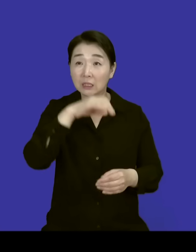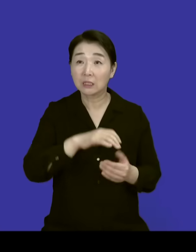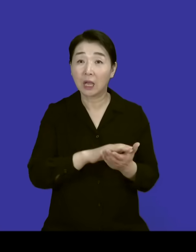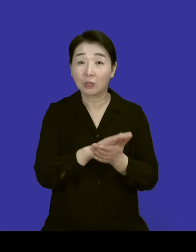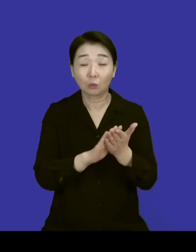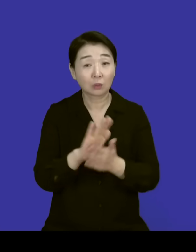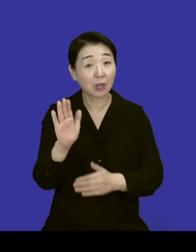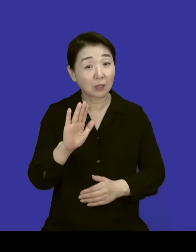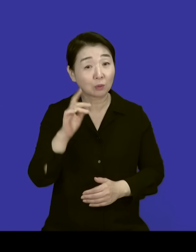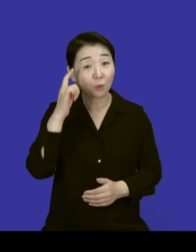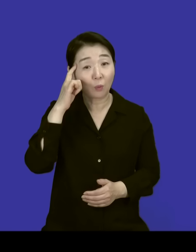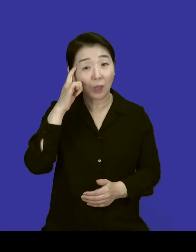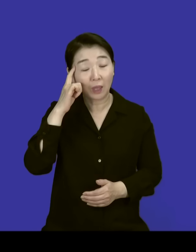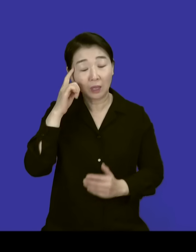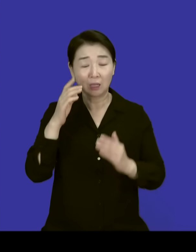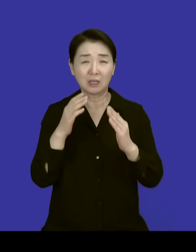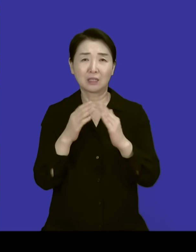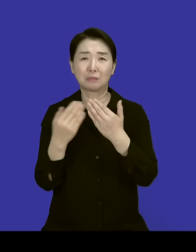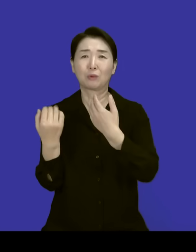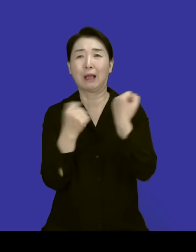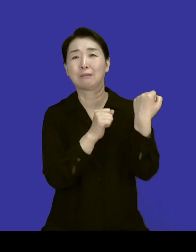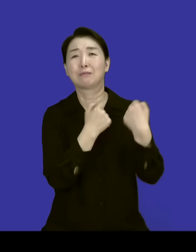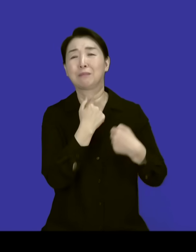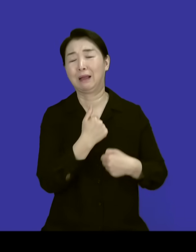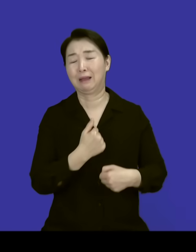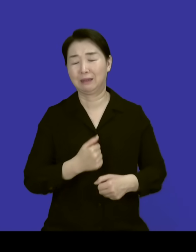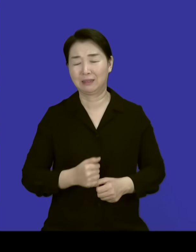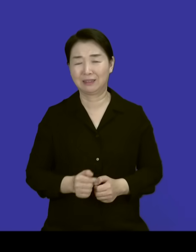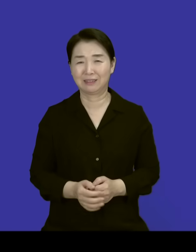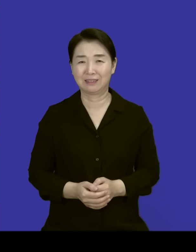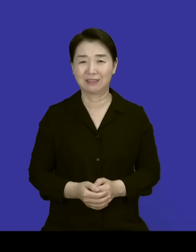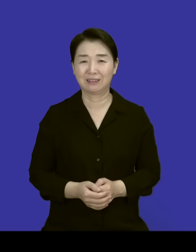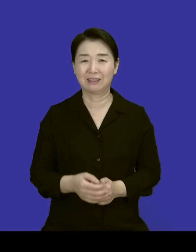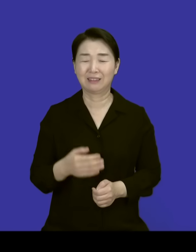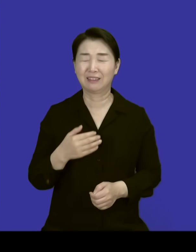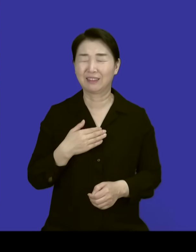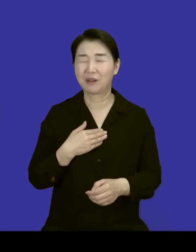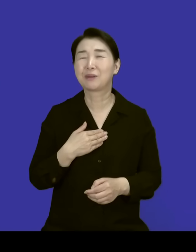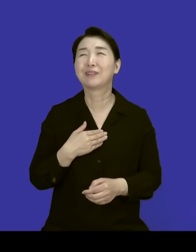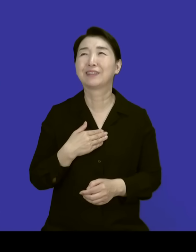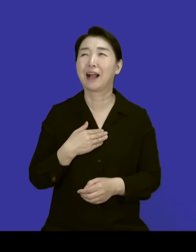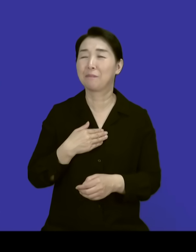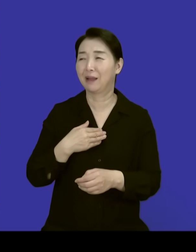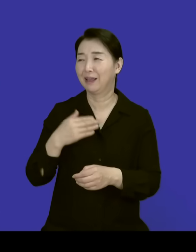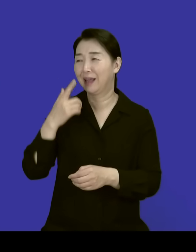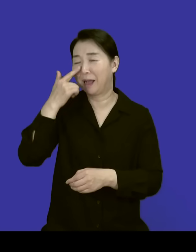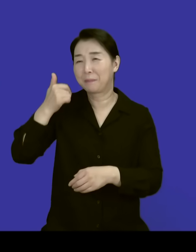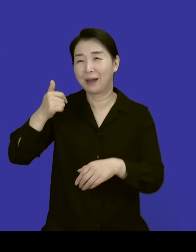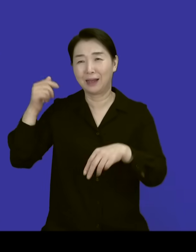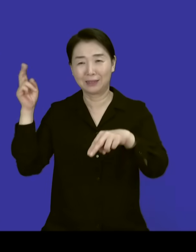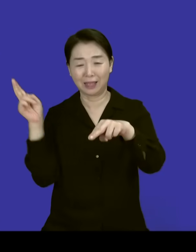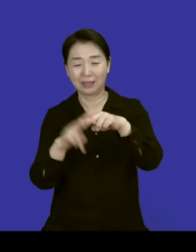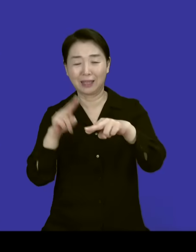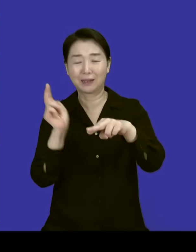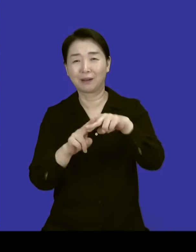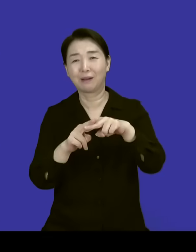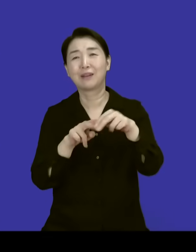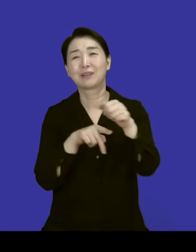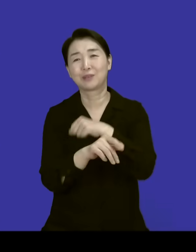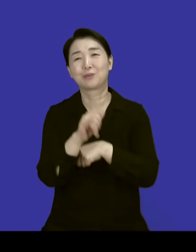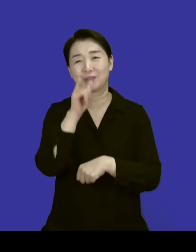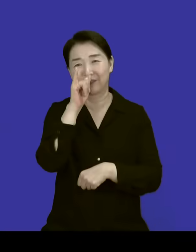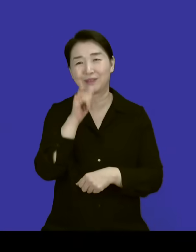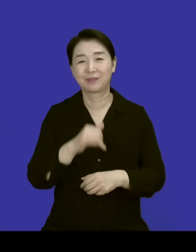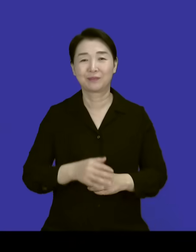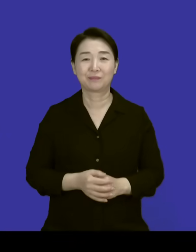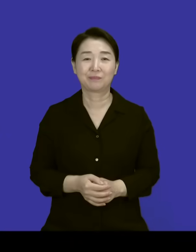만에 들어오시고. 뭐 그렇죠. 집도 나갔다 오고 그렇지, 막. 그렇지, 예, 많이 맞을 짓을 했죠. 근데 하지만 또 그것까지는 아니지.